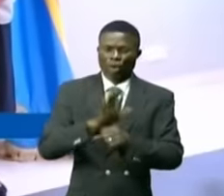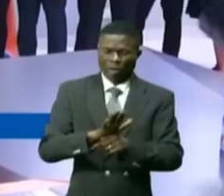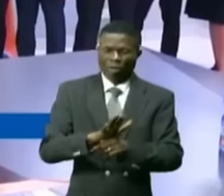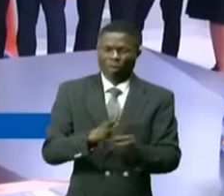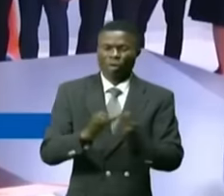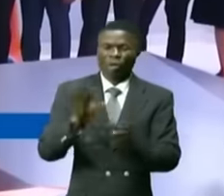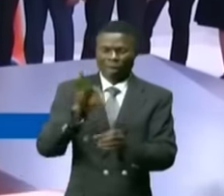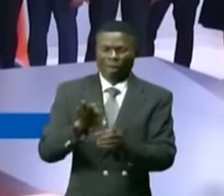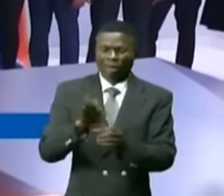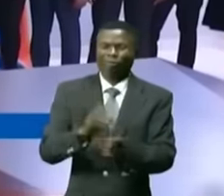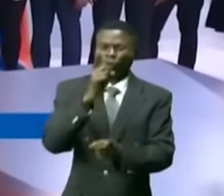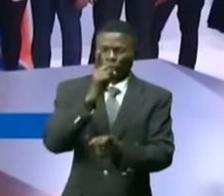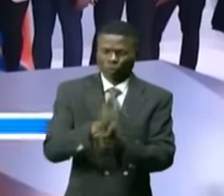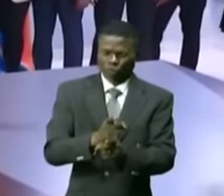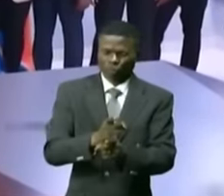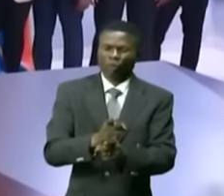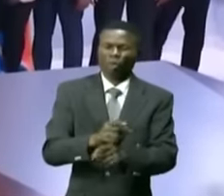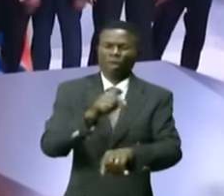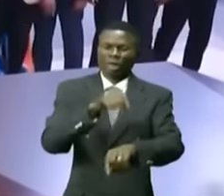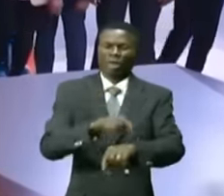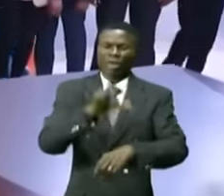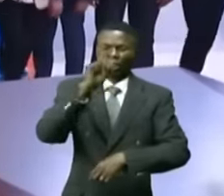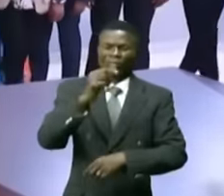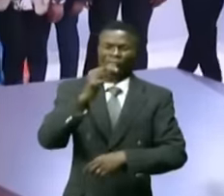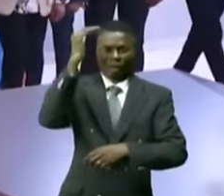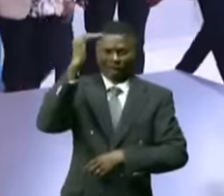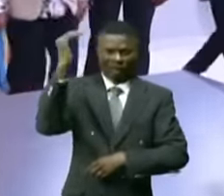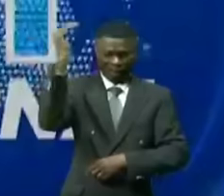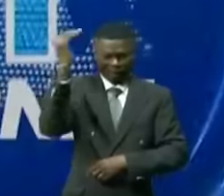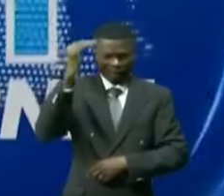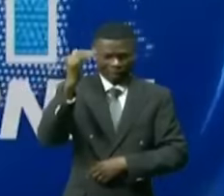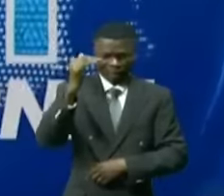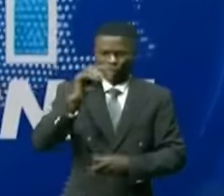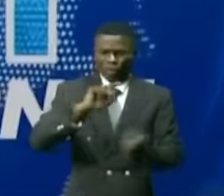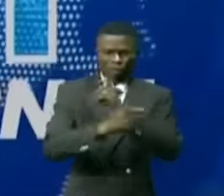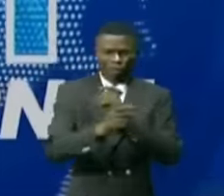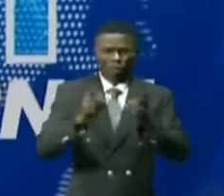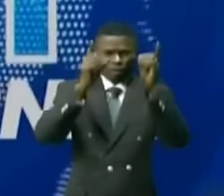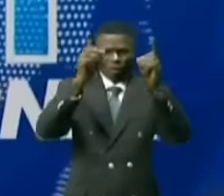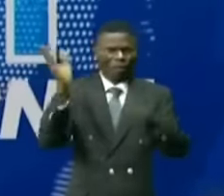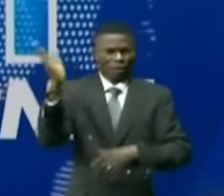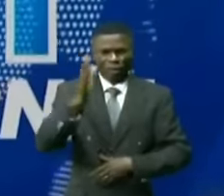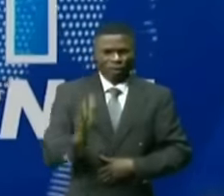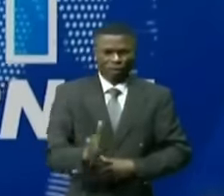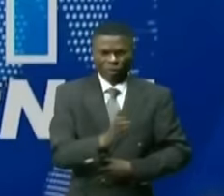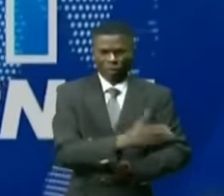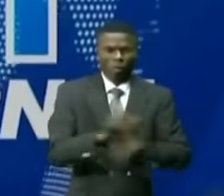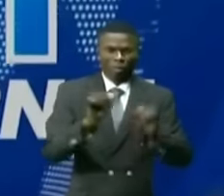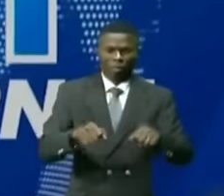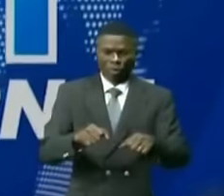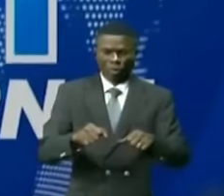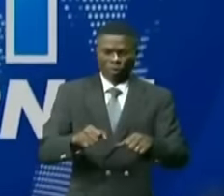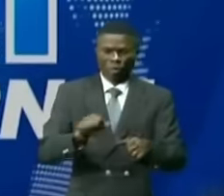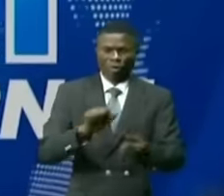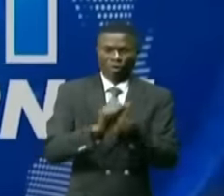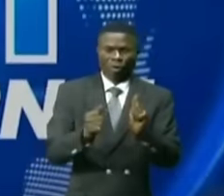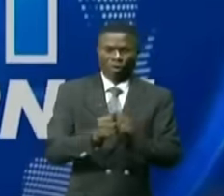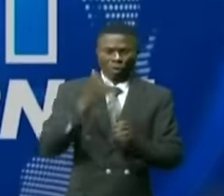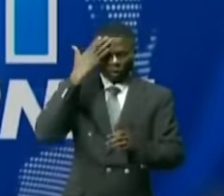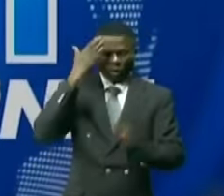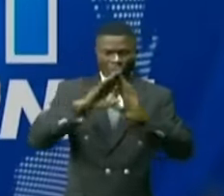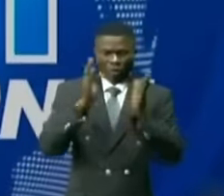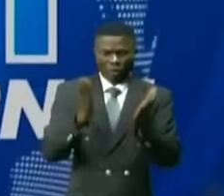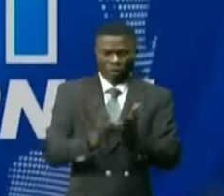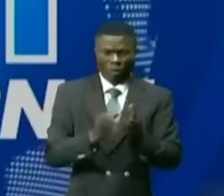les élections auront bel et bien lieu à la date programmée. Il est possible en quelques clics de tout savoir sur